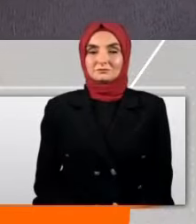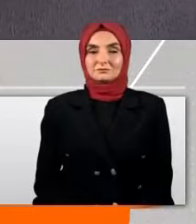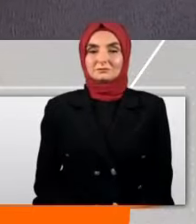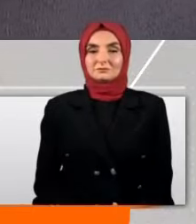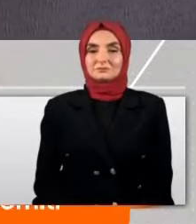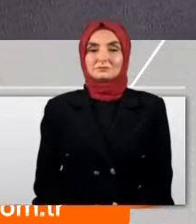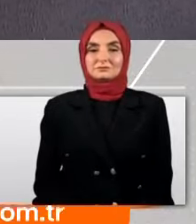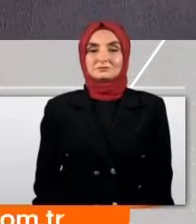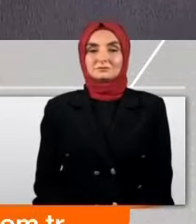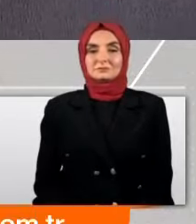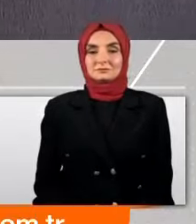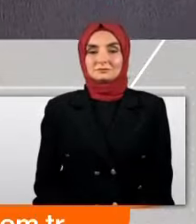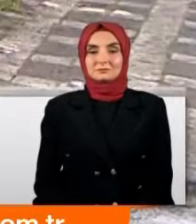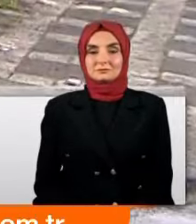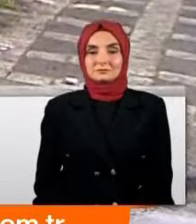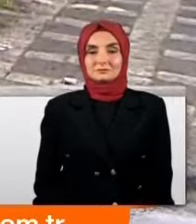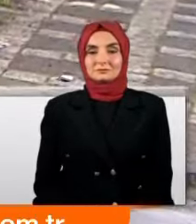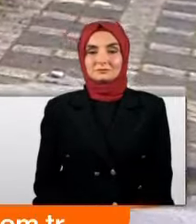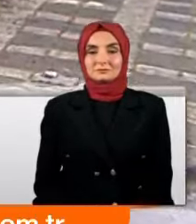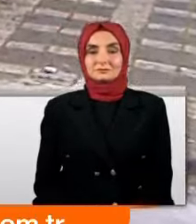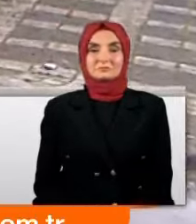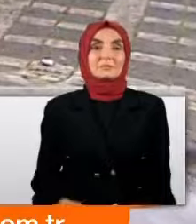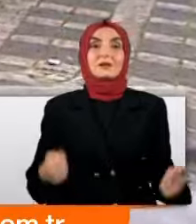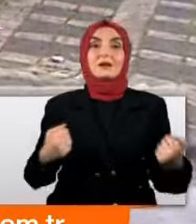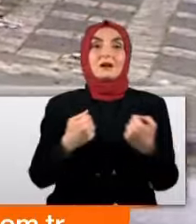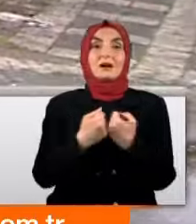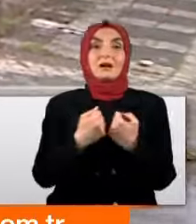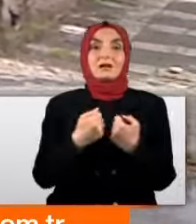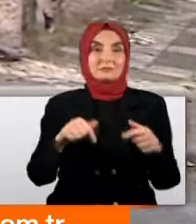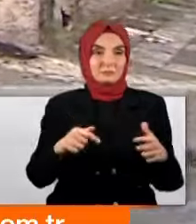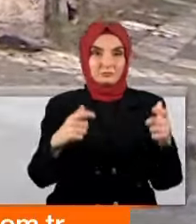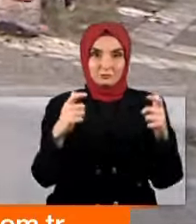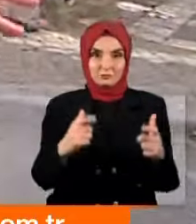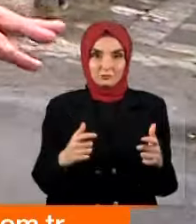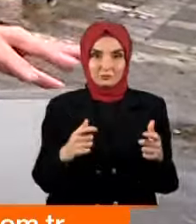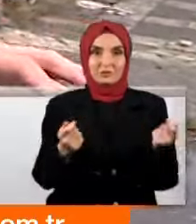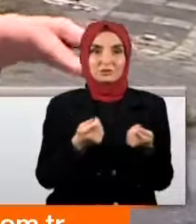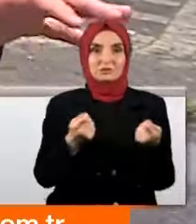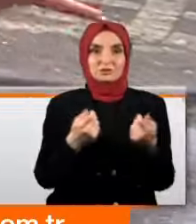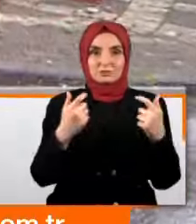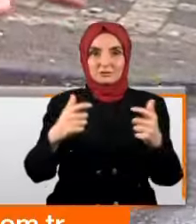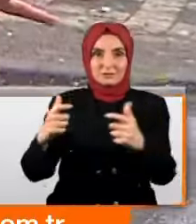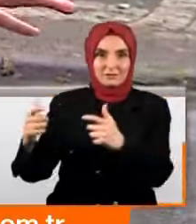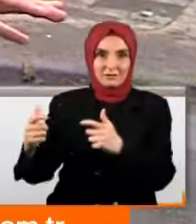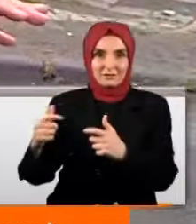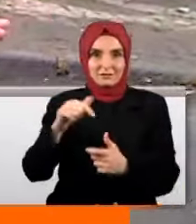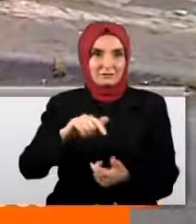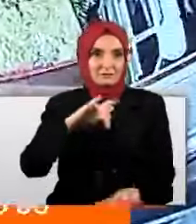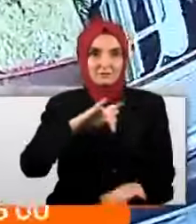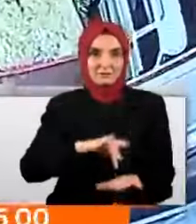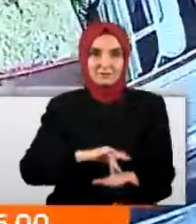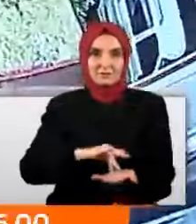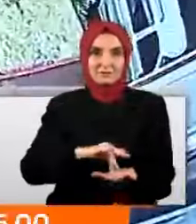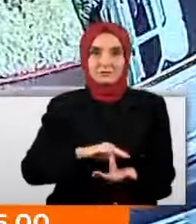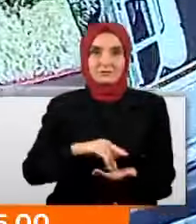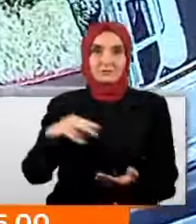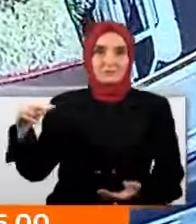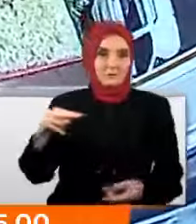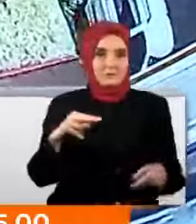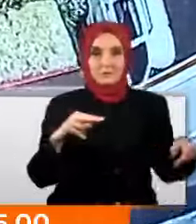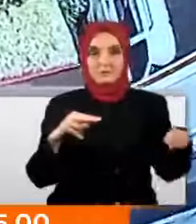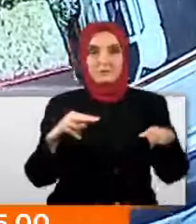birbirlerini kafa kafaya kaza oluyor. İşte kaza tam da bu yolda iş yerlerinin arasındaki bu dört yol ağzında yaşanıyor. Aşağıdan